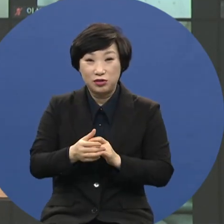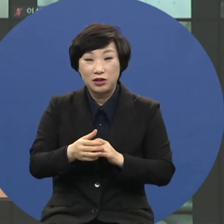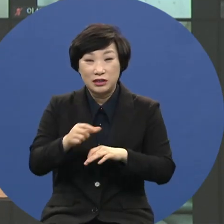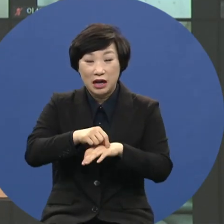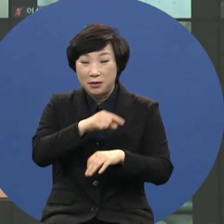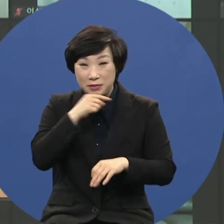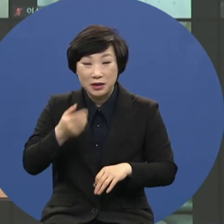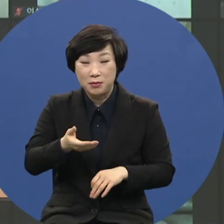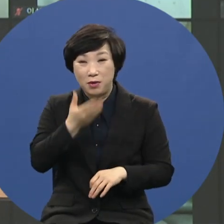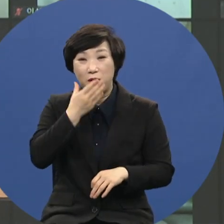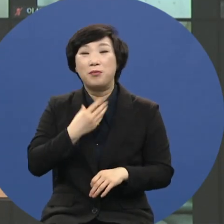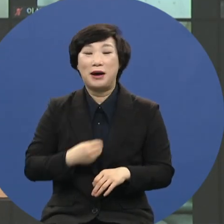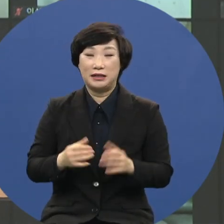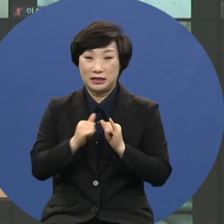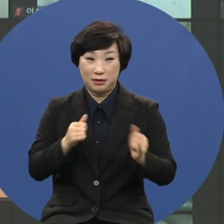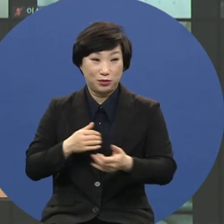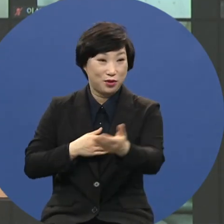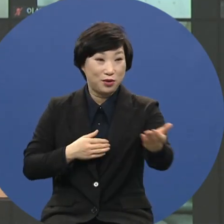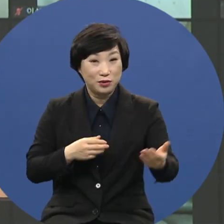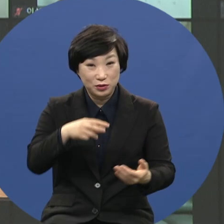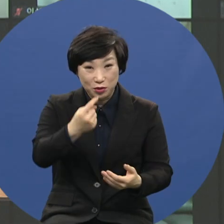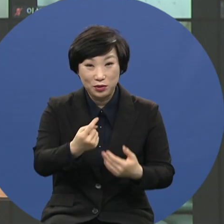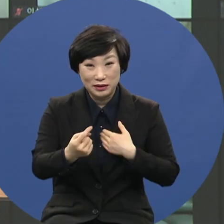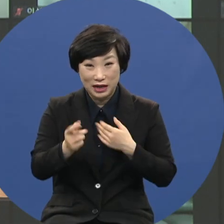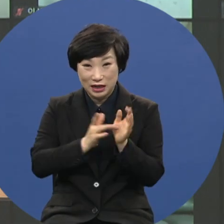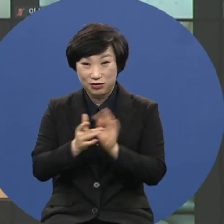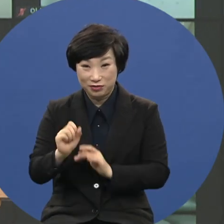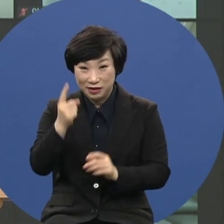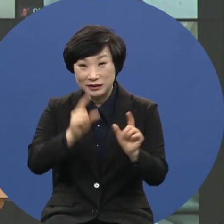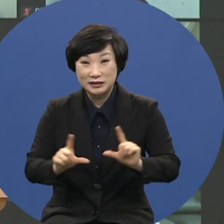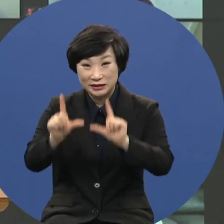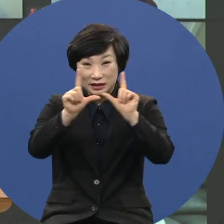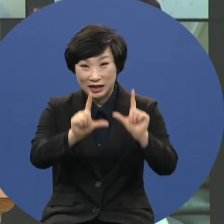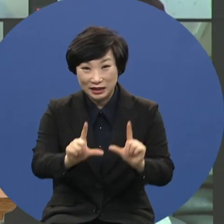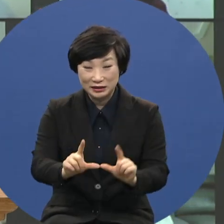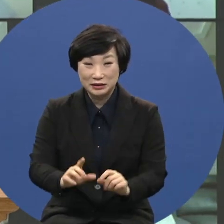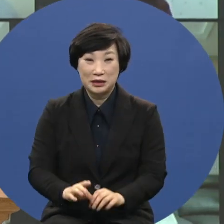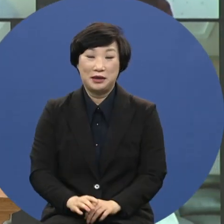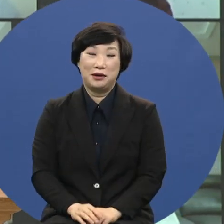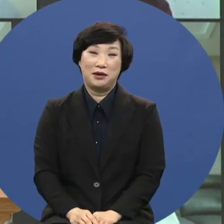자는 그 사람도 나를 인하여 살리라.